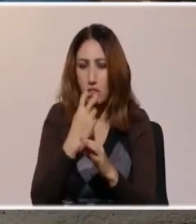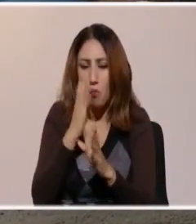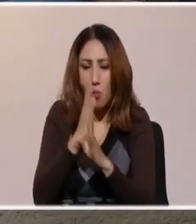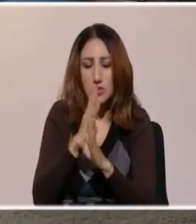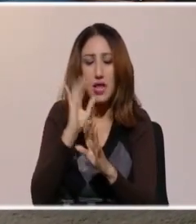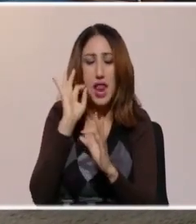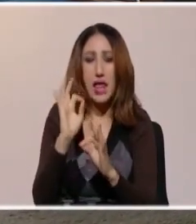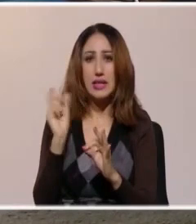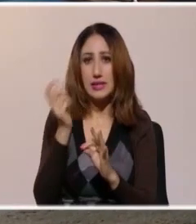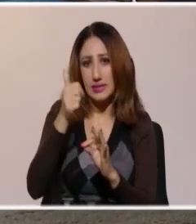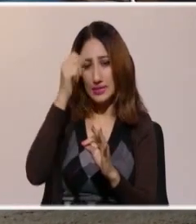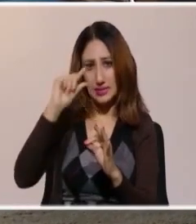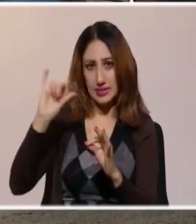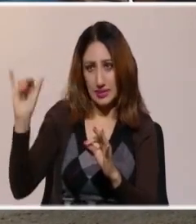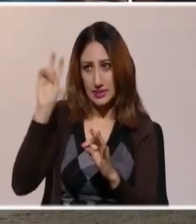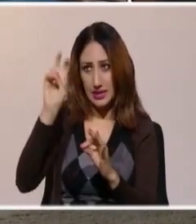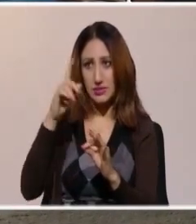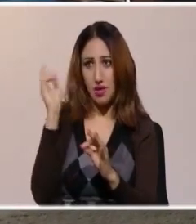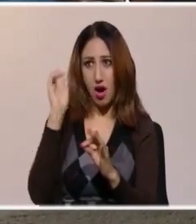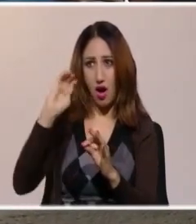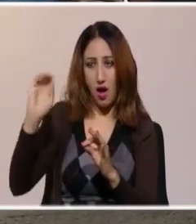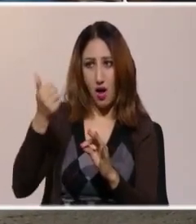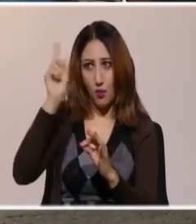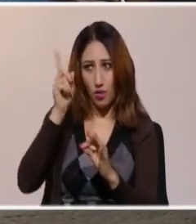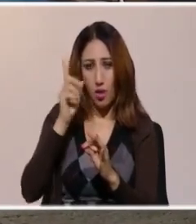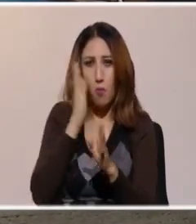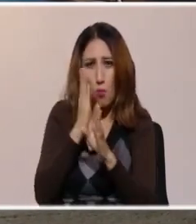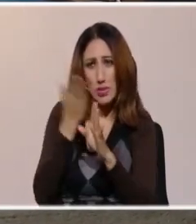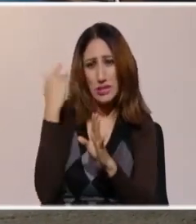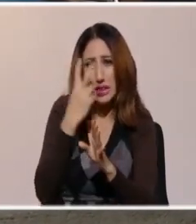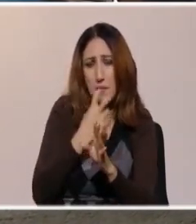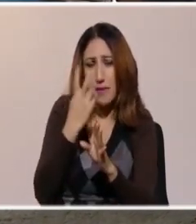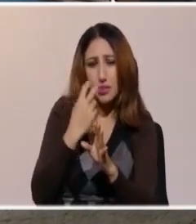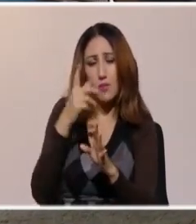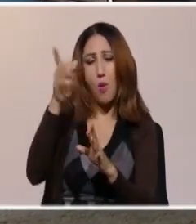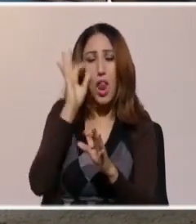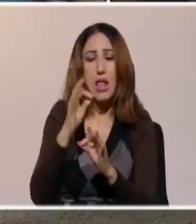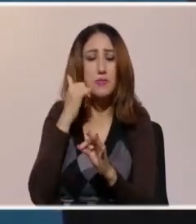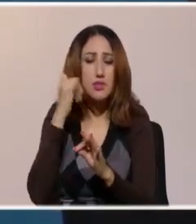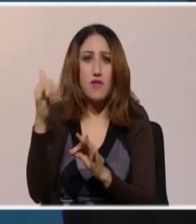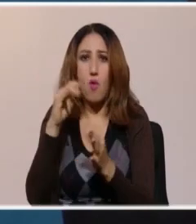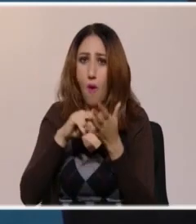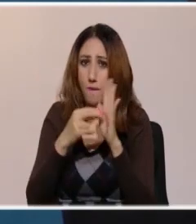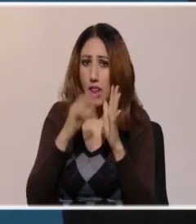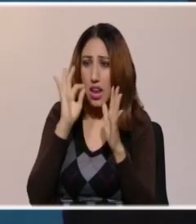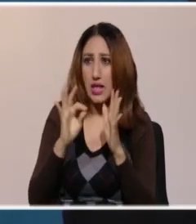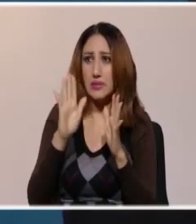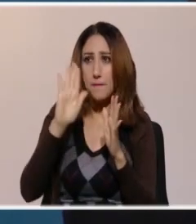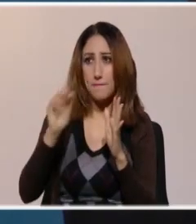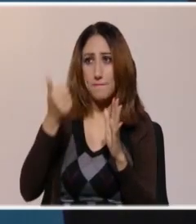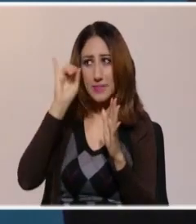ناديه الجندي ونبيله عبيد، وكانت رجاء الجداوي الله يرحمها، يعني كان كل الناس بيسال عليهم، مدام ساميه